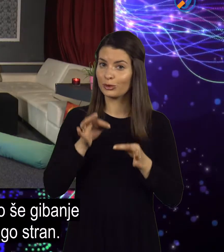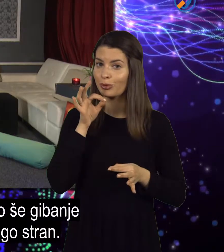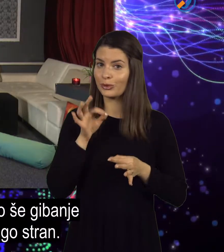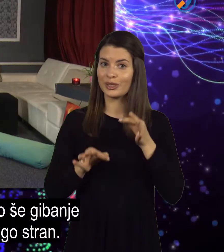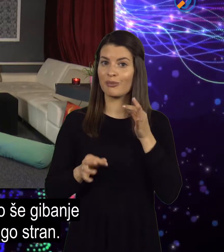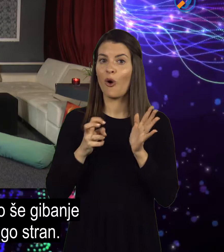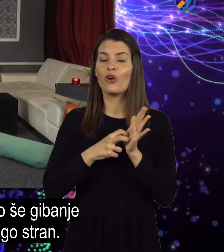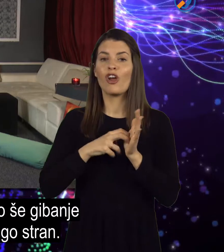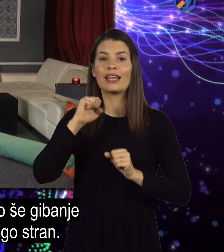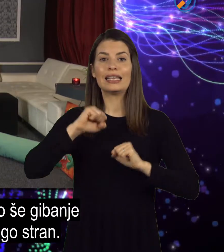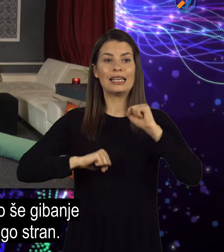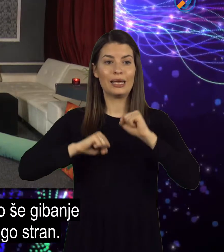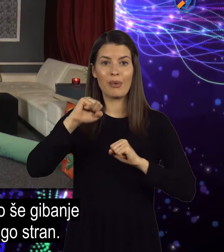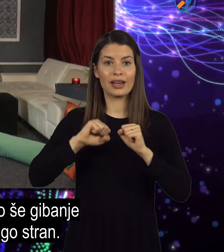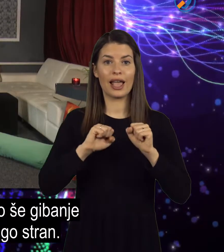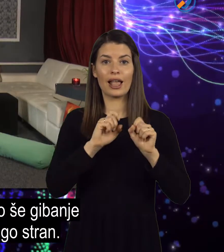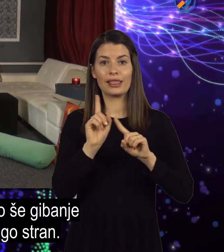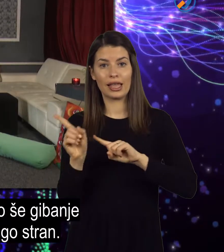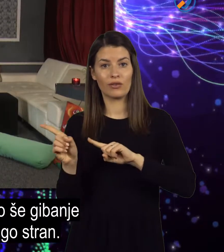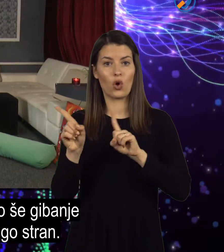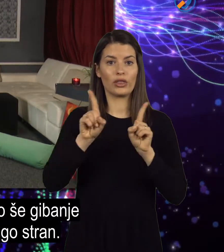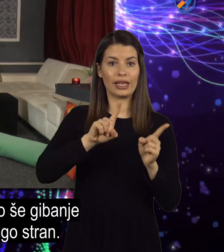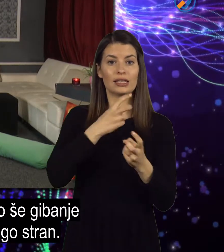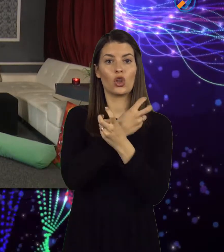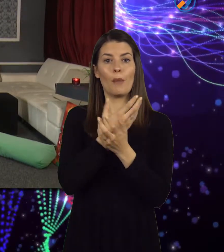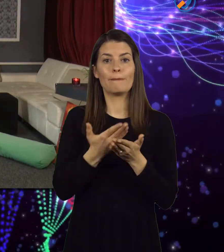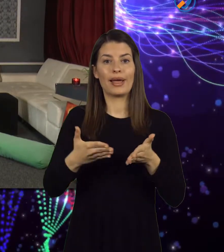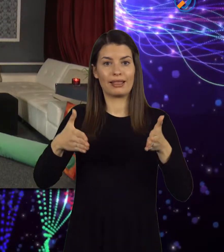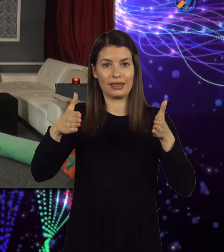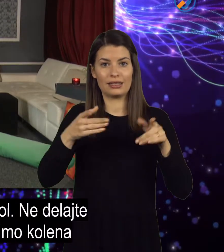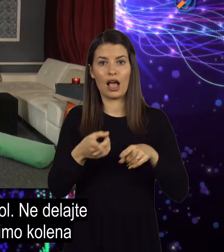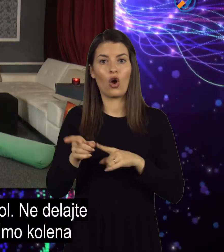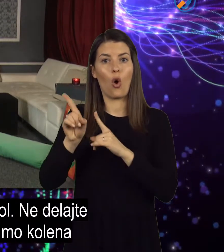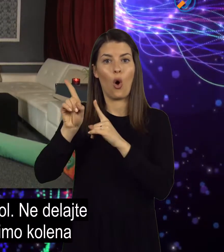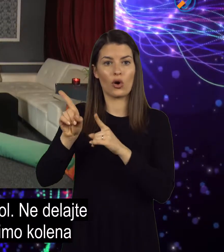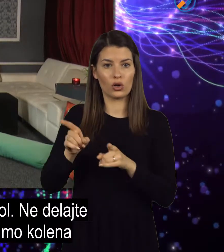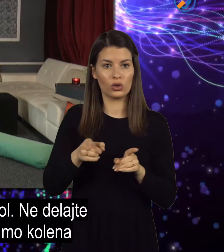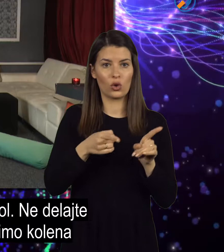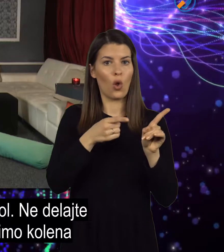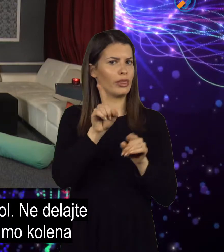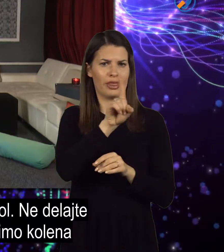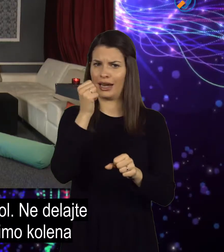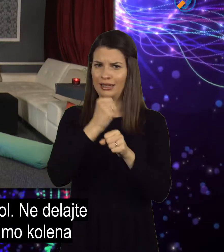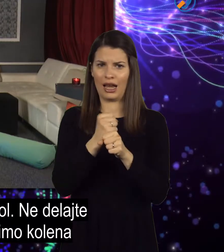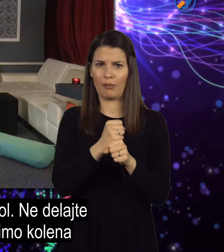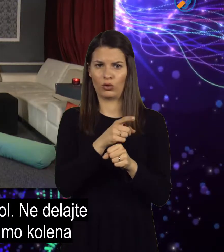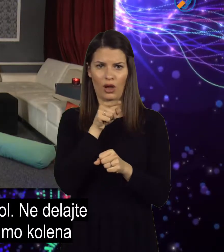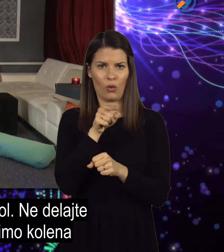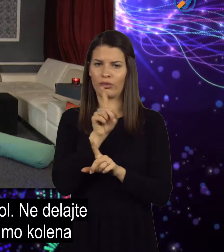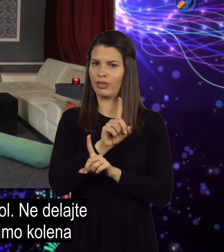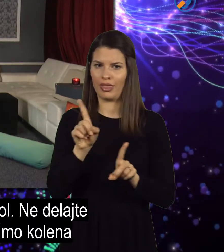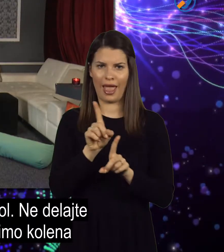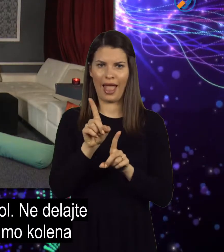Zdaj pa probamo še gibanje medenice v drugo stran, gor in dol. Gor in dol, torej ne